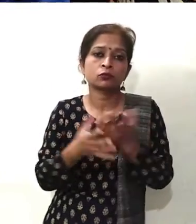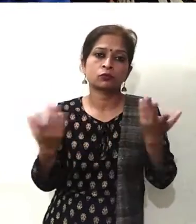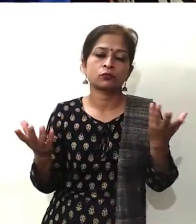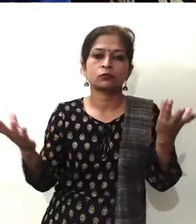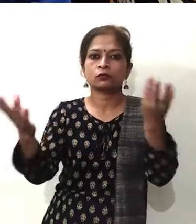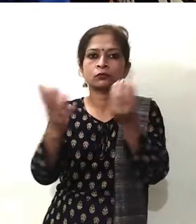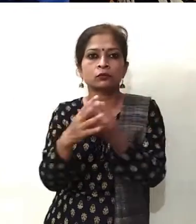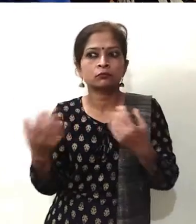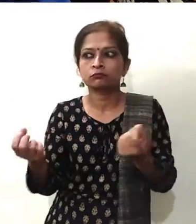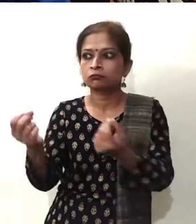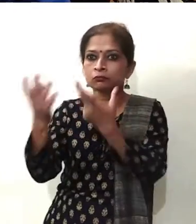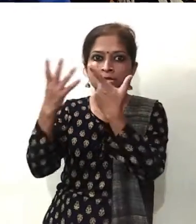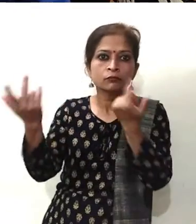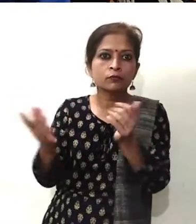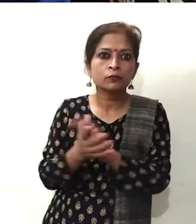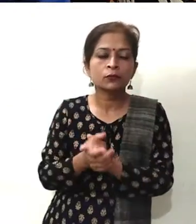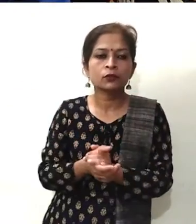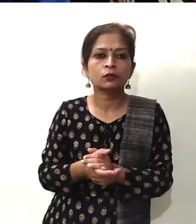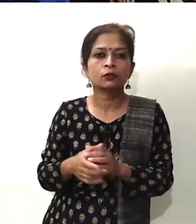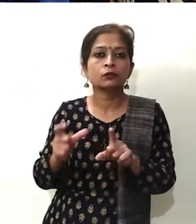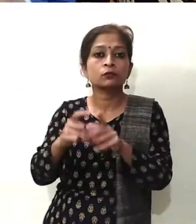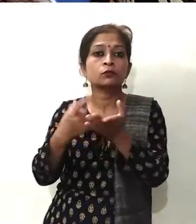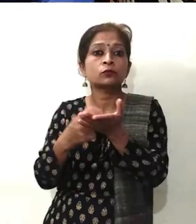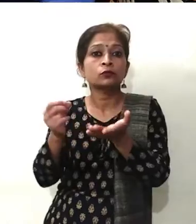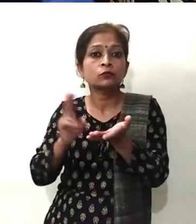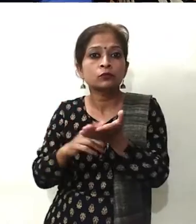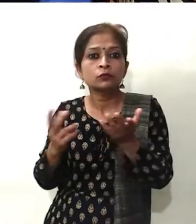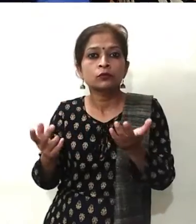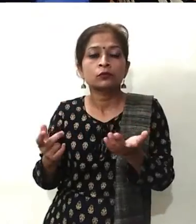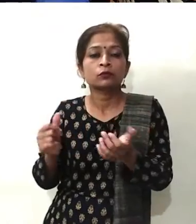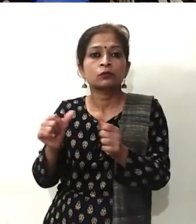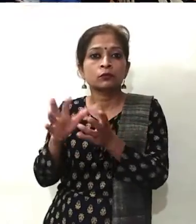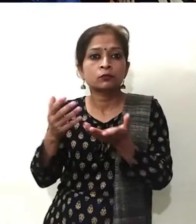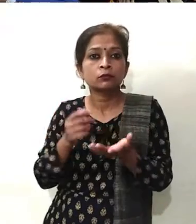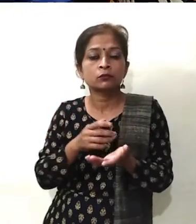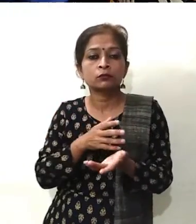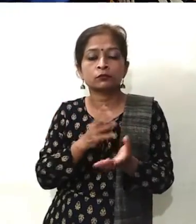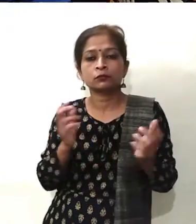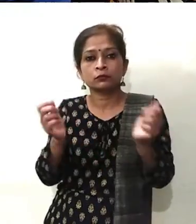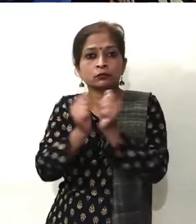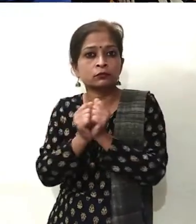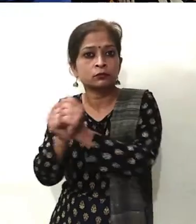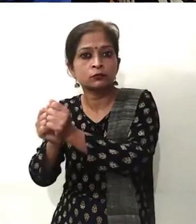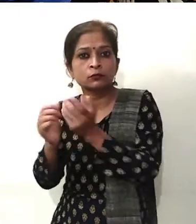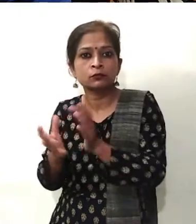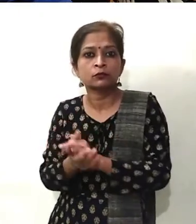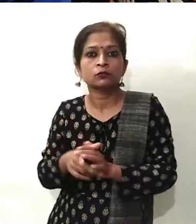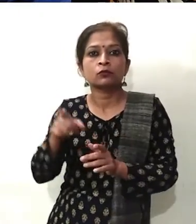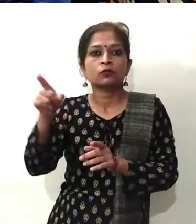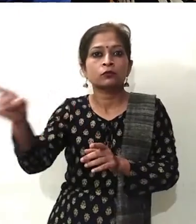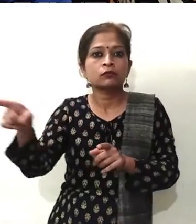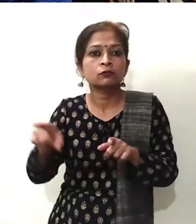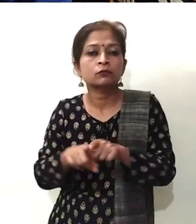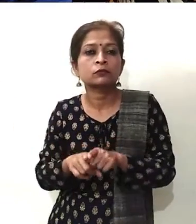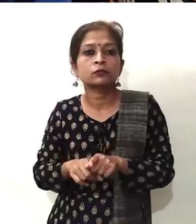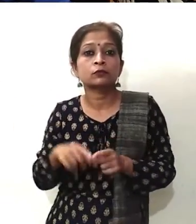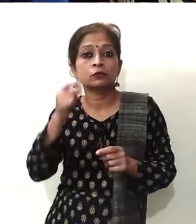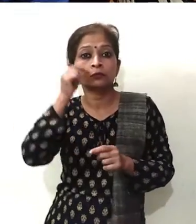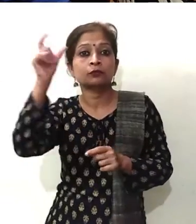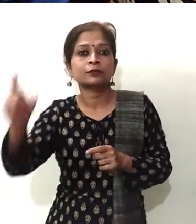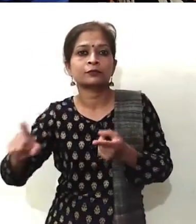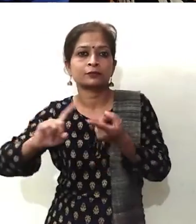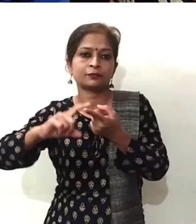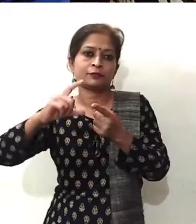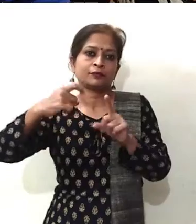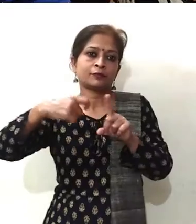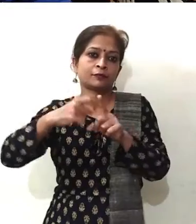दिए। बिल्कुल पास ही एकलव्य को देखा। एकलव्य दंडवत आचार्य द्रोण के पास, आंखों में आंसू,